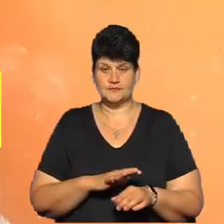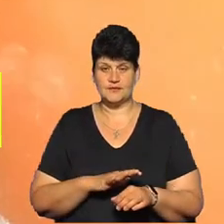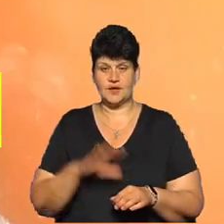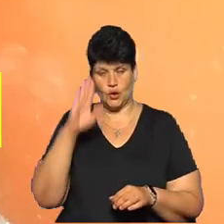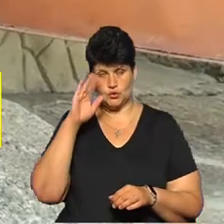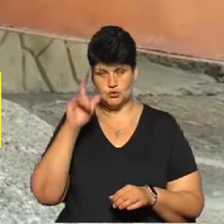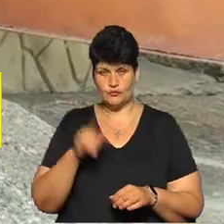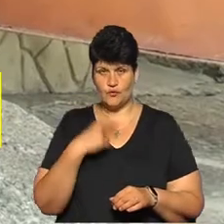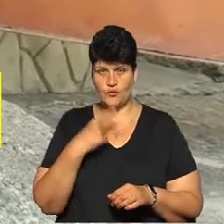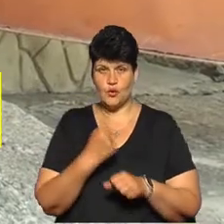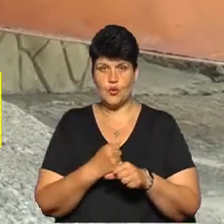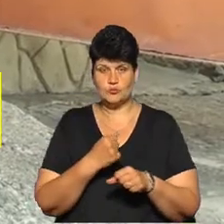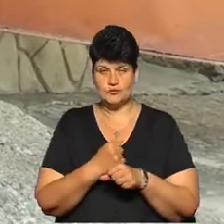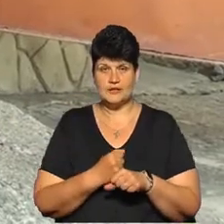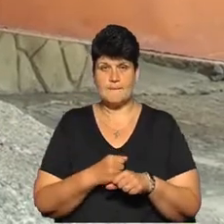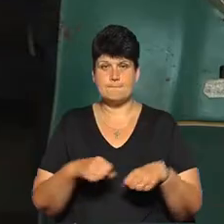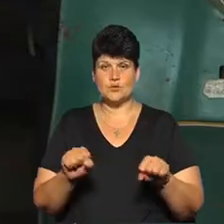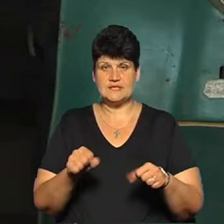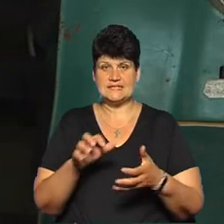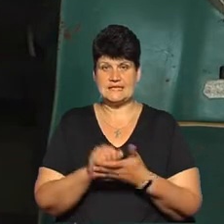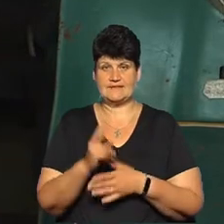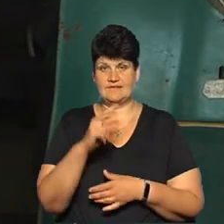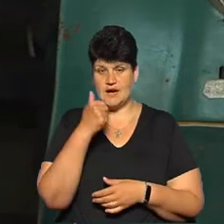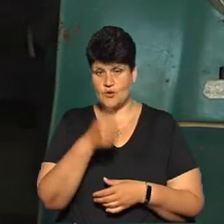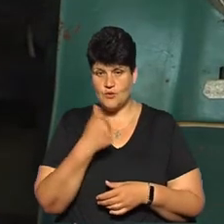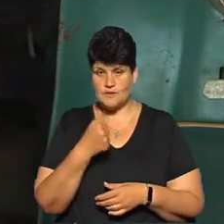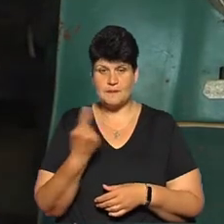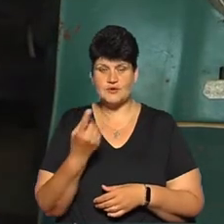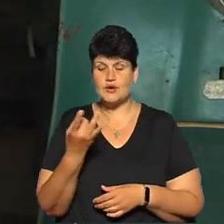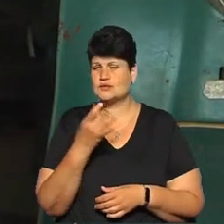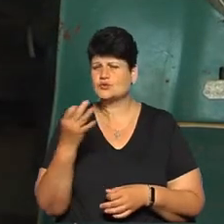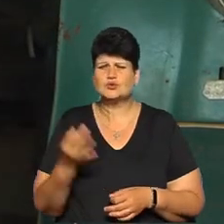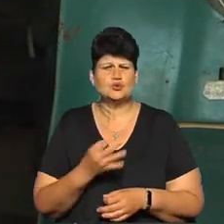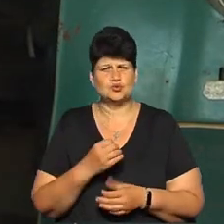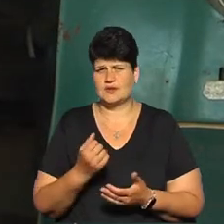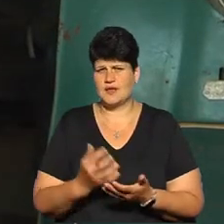каже, робота над мотоциклом зайняла 2 роки. З першого разу не виходило нічого.